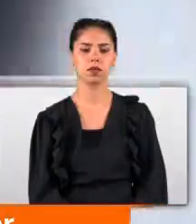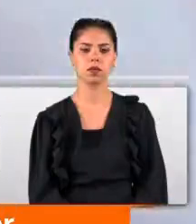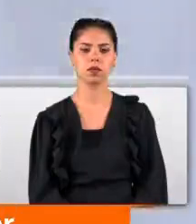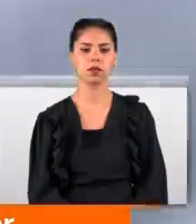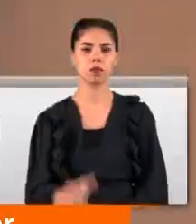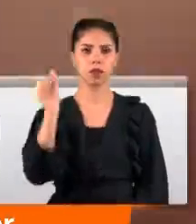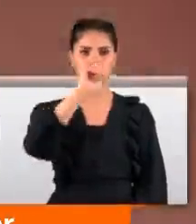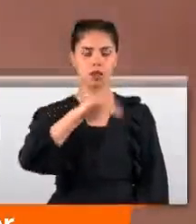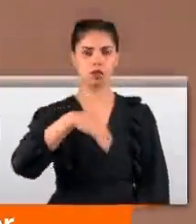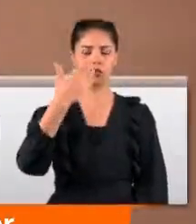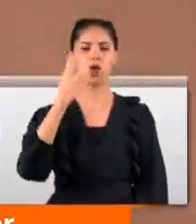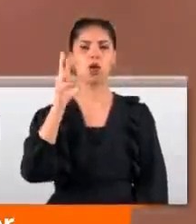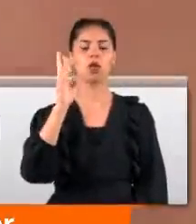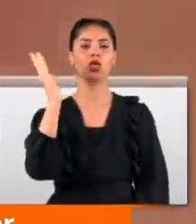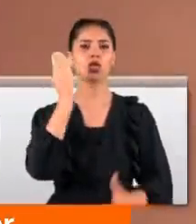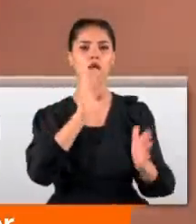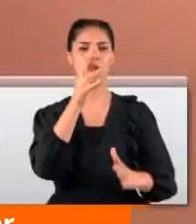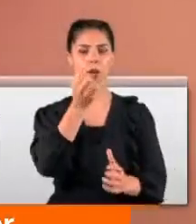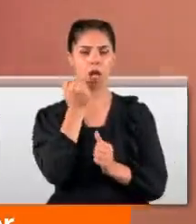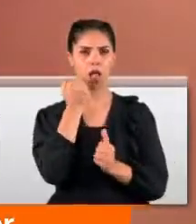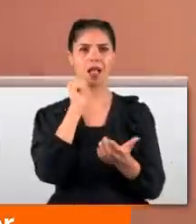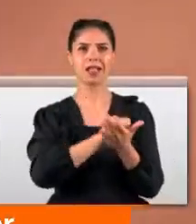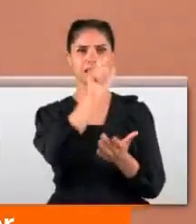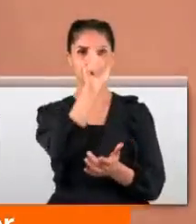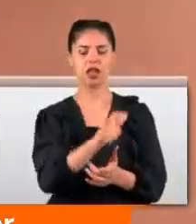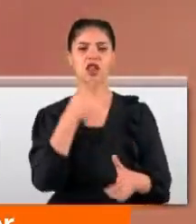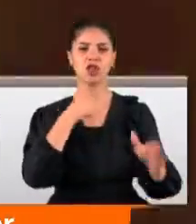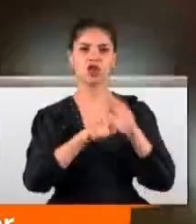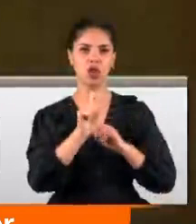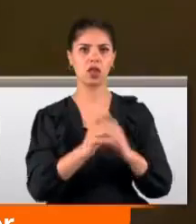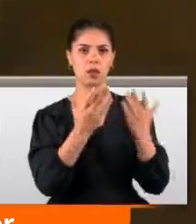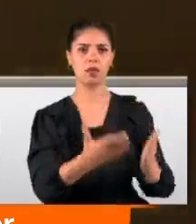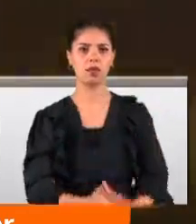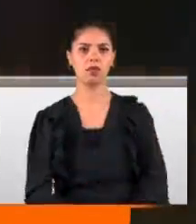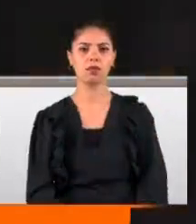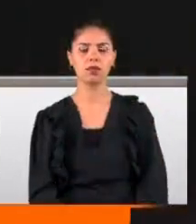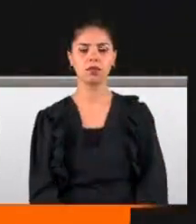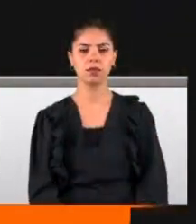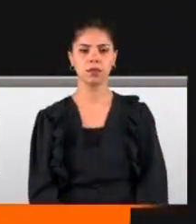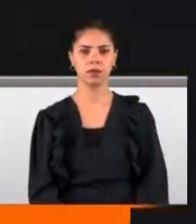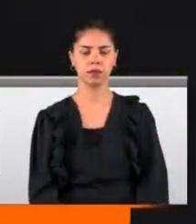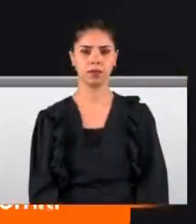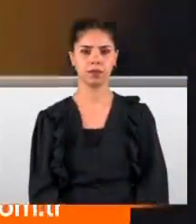saldırının ardından darp raporu alan gazeteci Fernandes en şikayetçi oldu ya